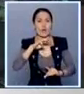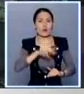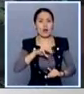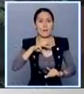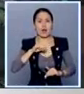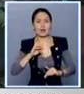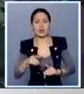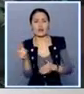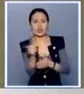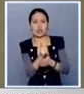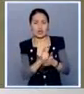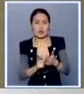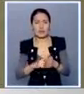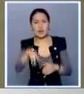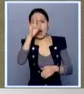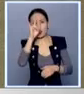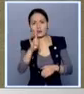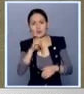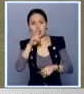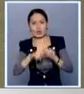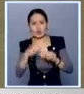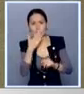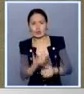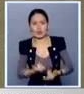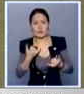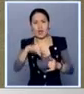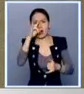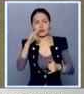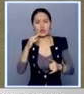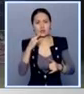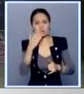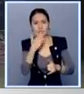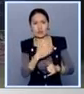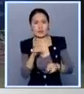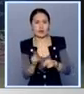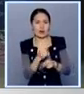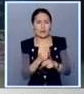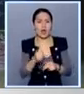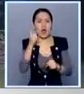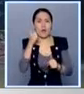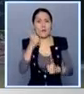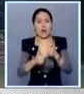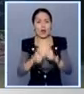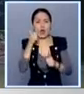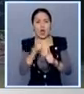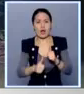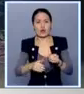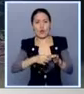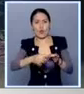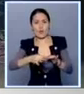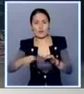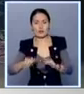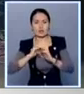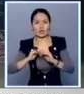ұрпақты Мұқағали жырлары арқылы отанын сүюге, тілін құрметтеуге тәрбиелеу. Байқауға әр облыстан 50-ден астам балғын